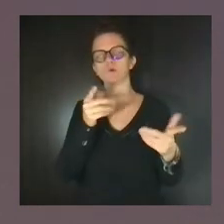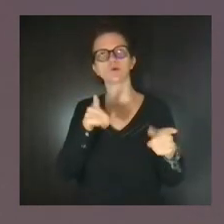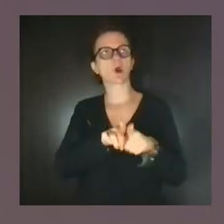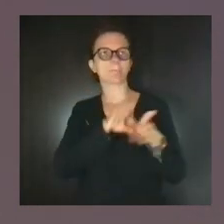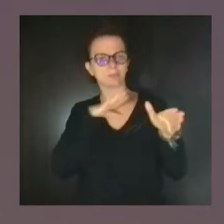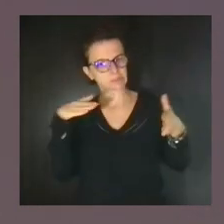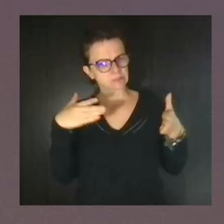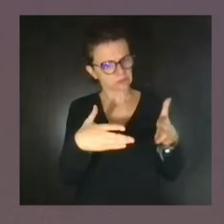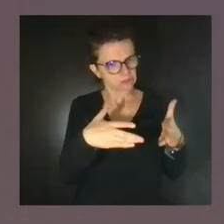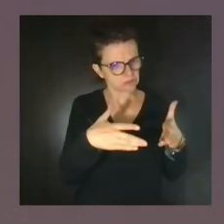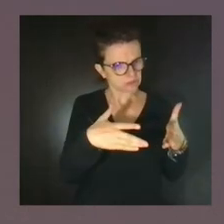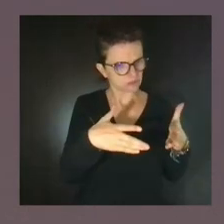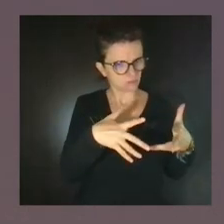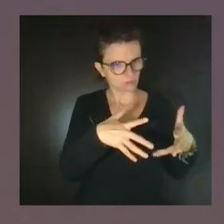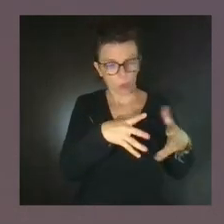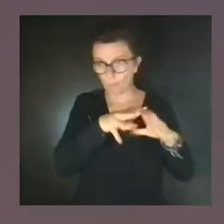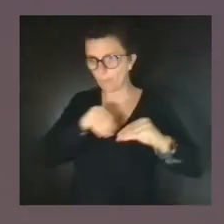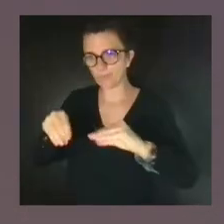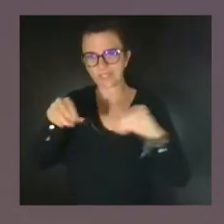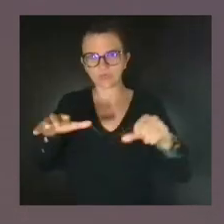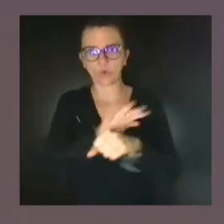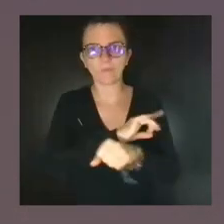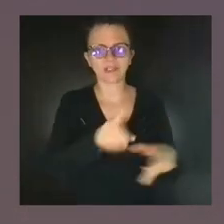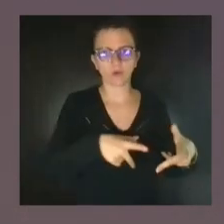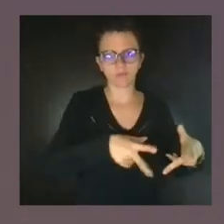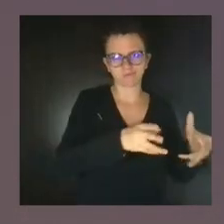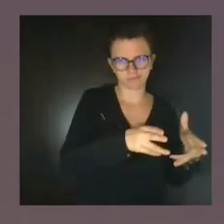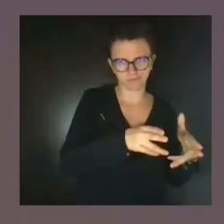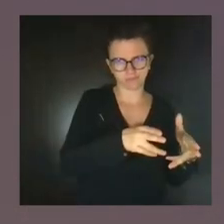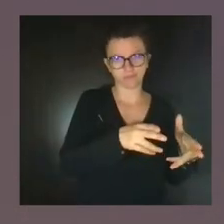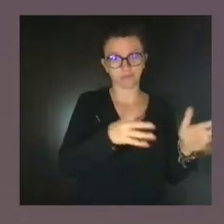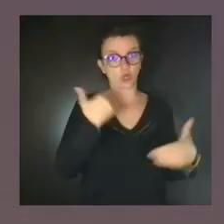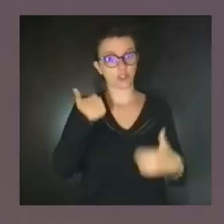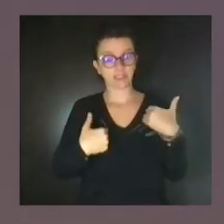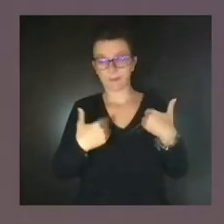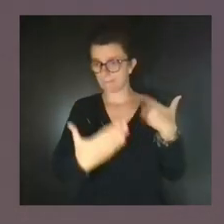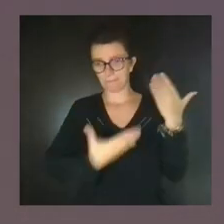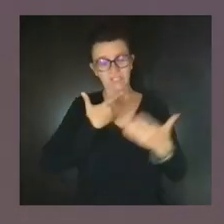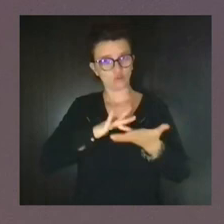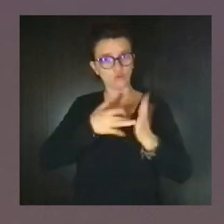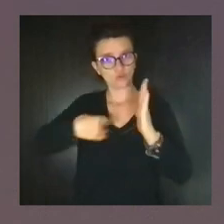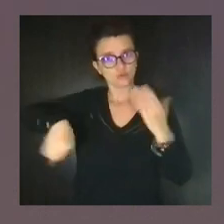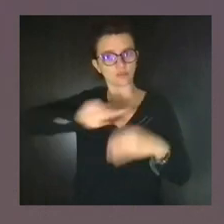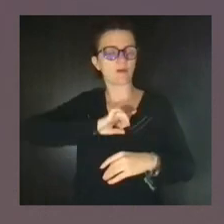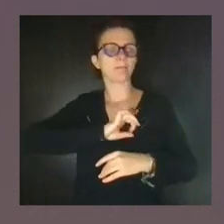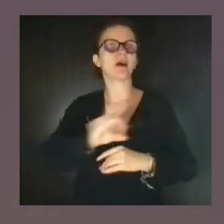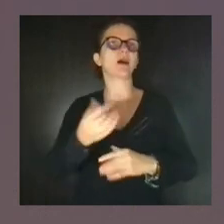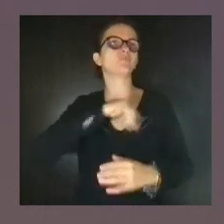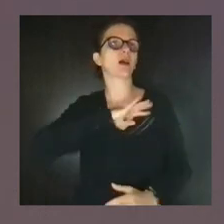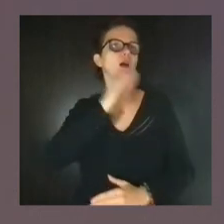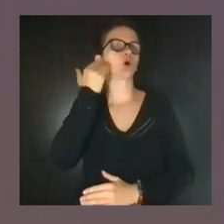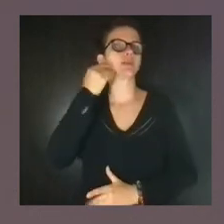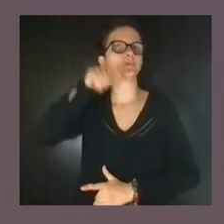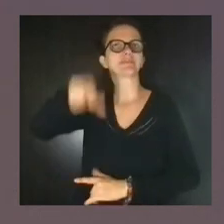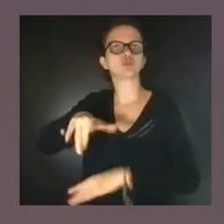frange de la population. Or, le handicap nous concerne tous, pas parce qu'on connaît quelqu'un qui est en situation de handicap,